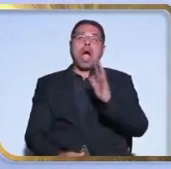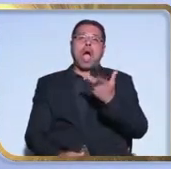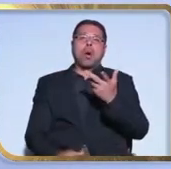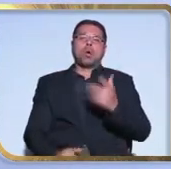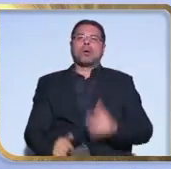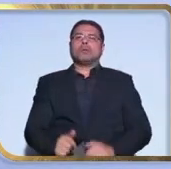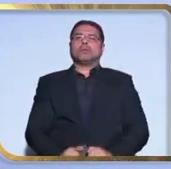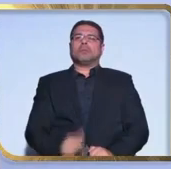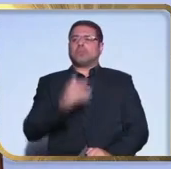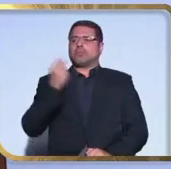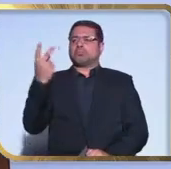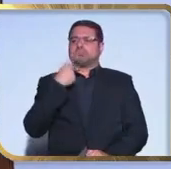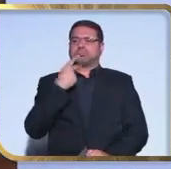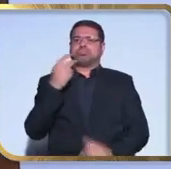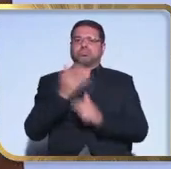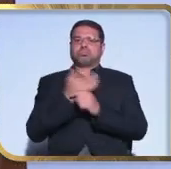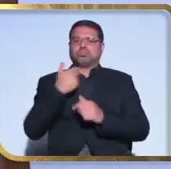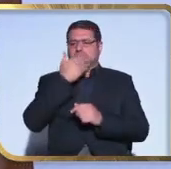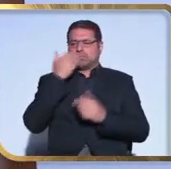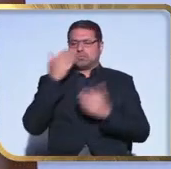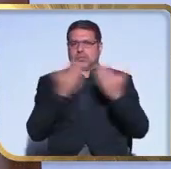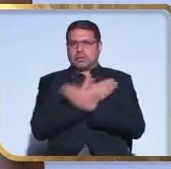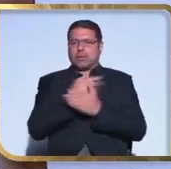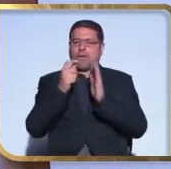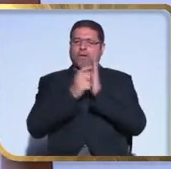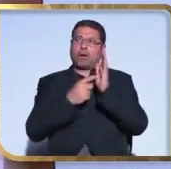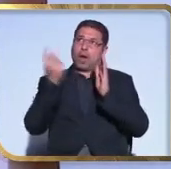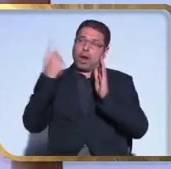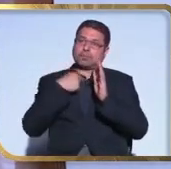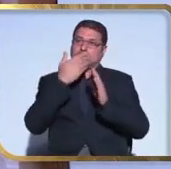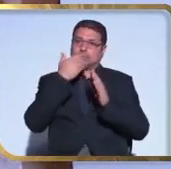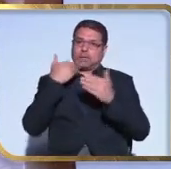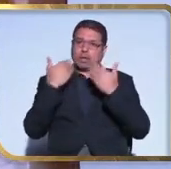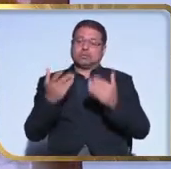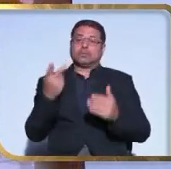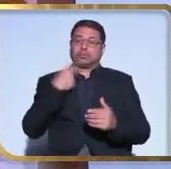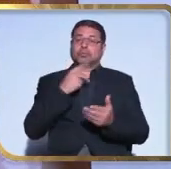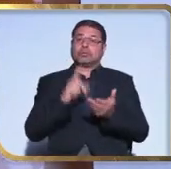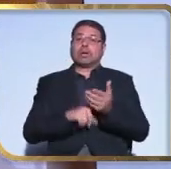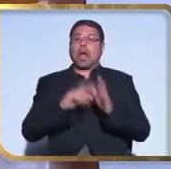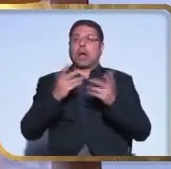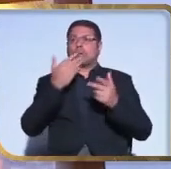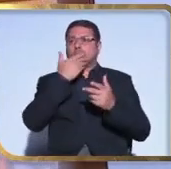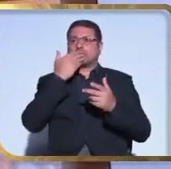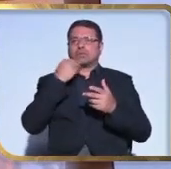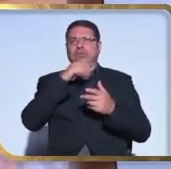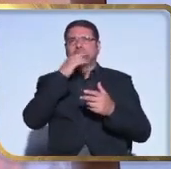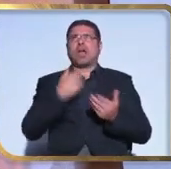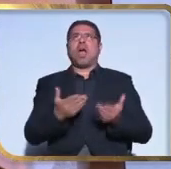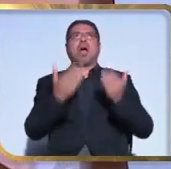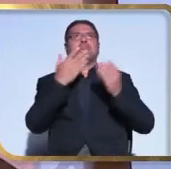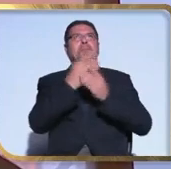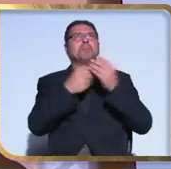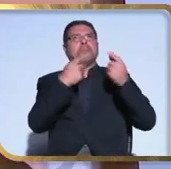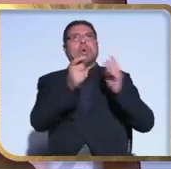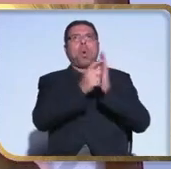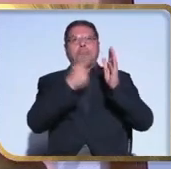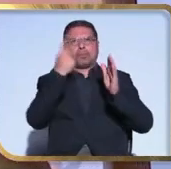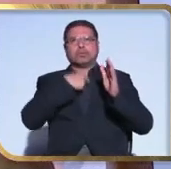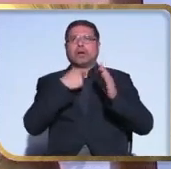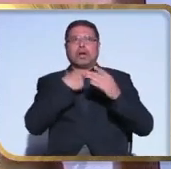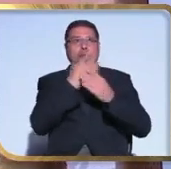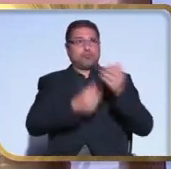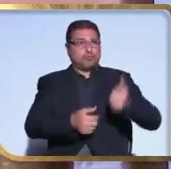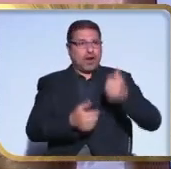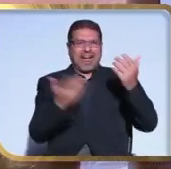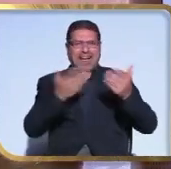بتقضي يوم من ايامه فده فرض برض القضاء اللي عليك فرض صيام ندر الندر اوجبت على نفسك صيام